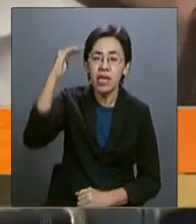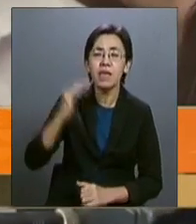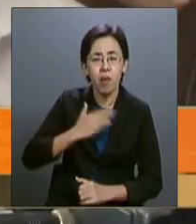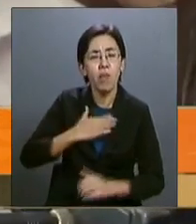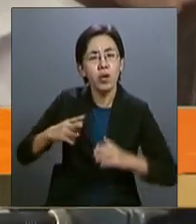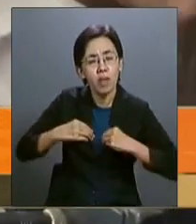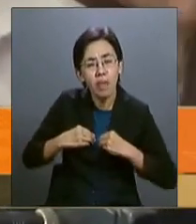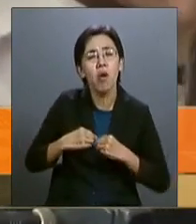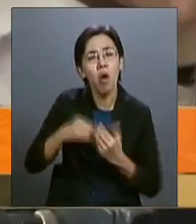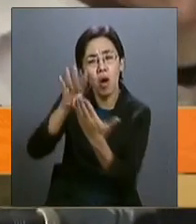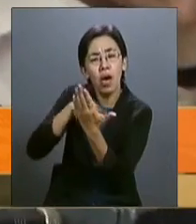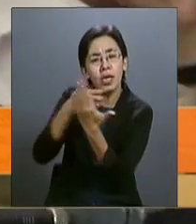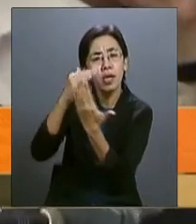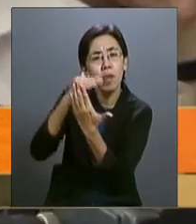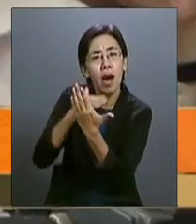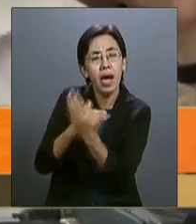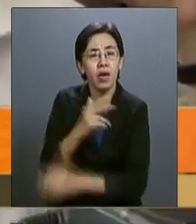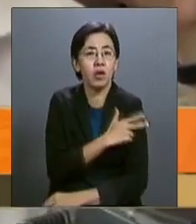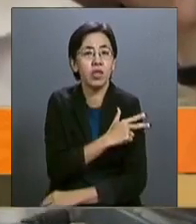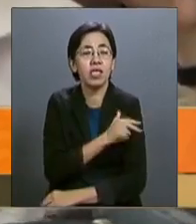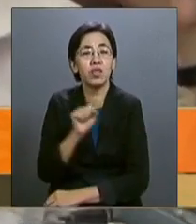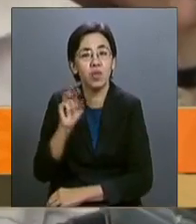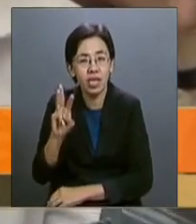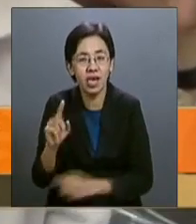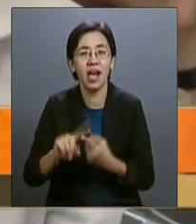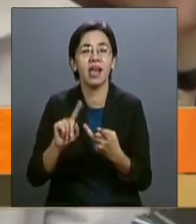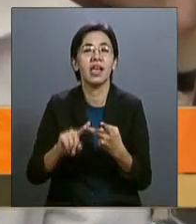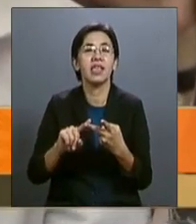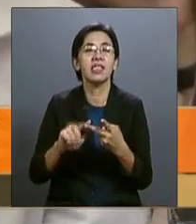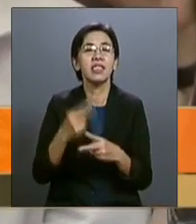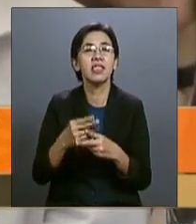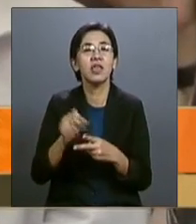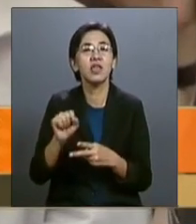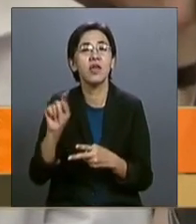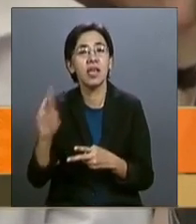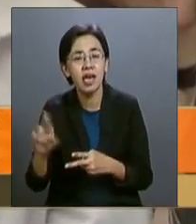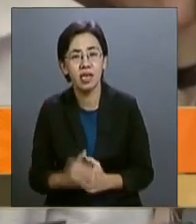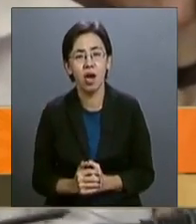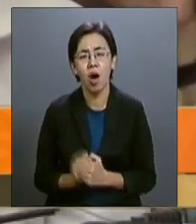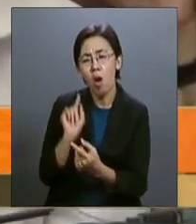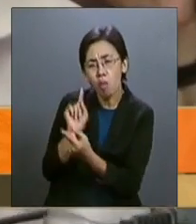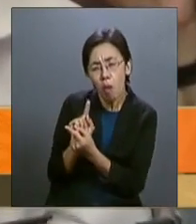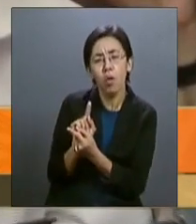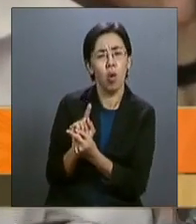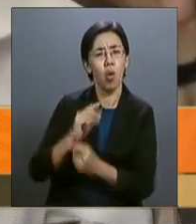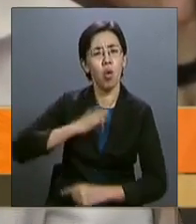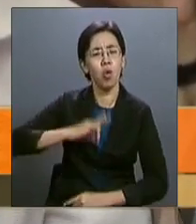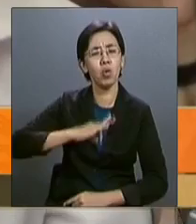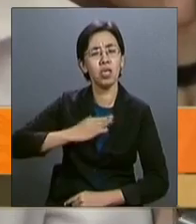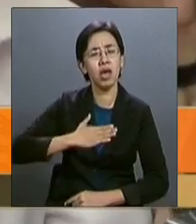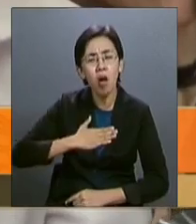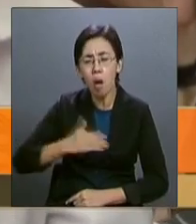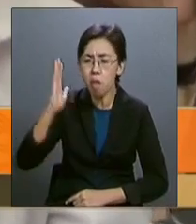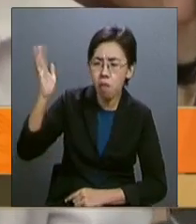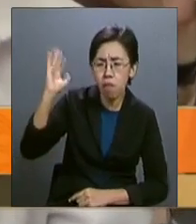ายของทางดร.สุวิทย์เองหรือคุณสนธิรัตน์เองเงี้ยครับแล้วก็ไปเจอวันนั้นโอ้โหความ